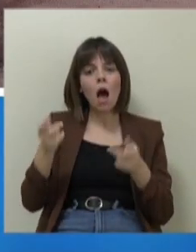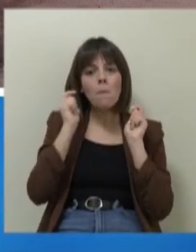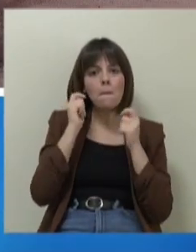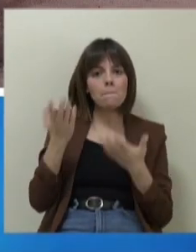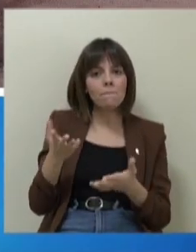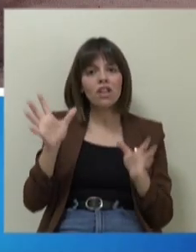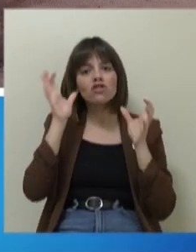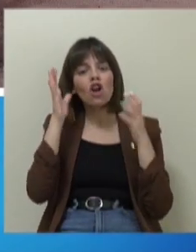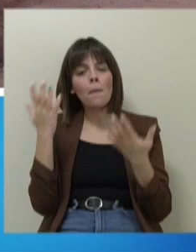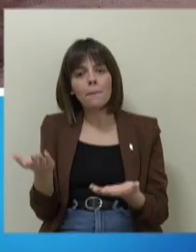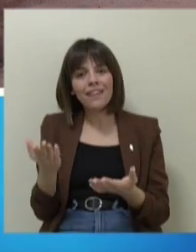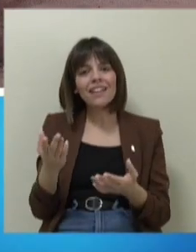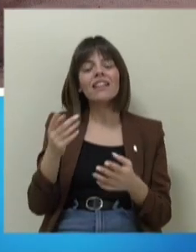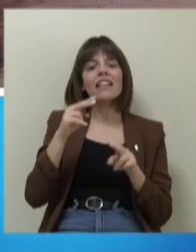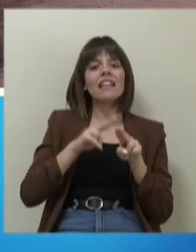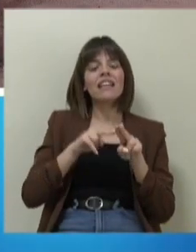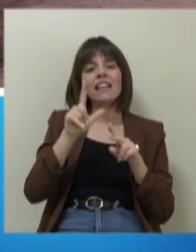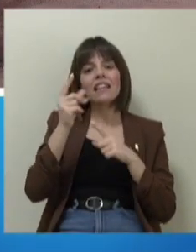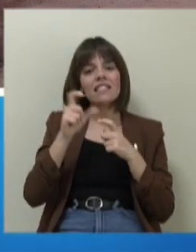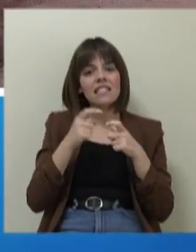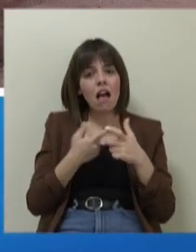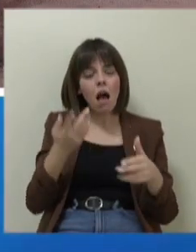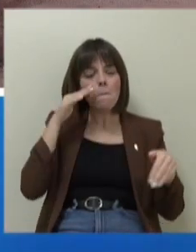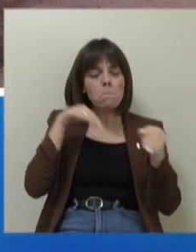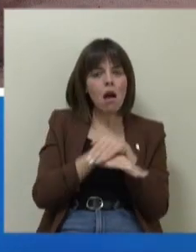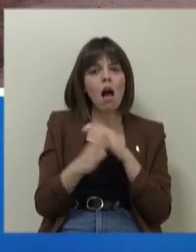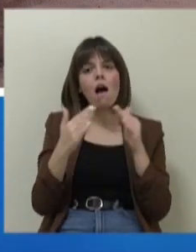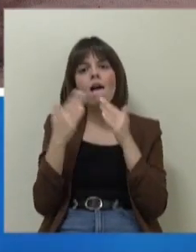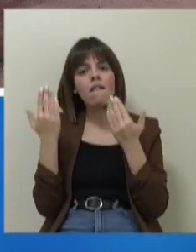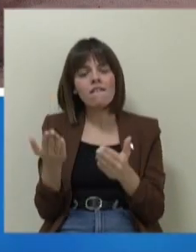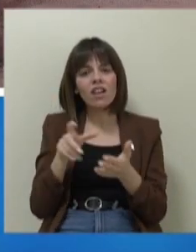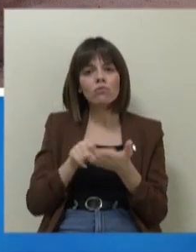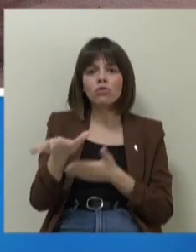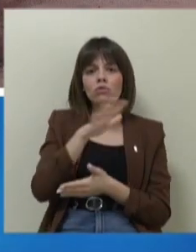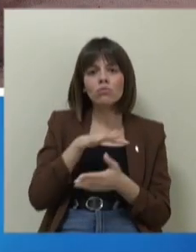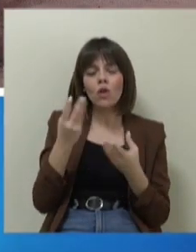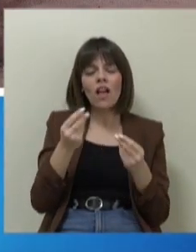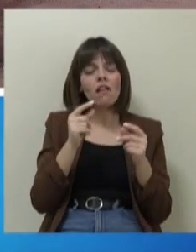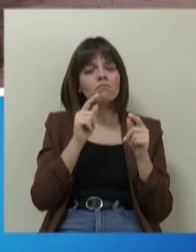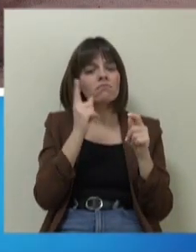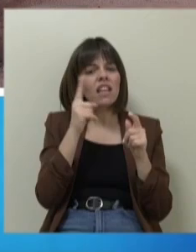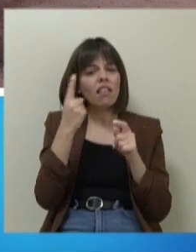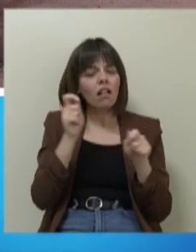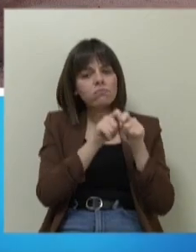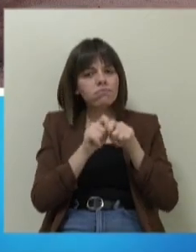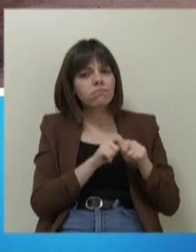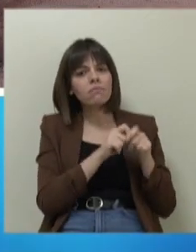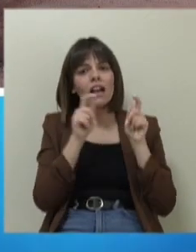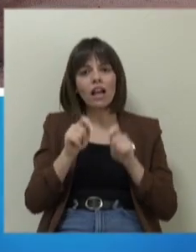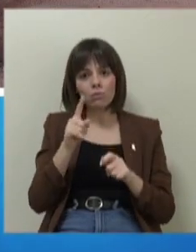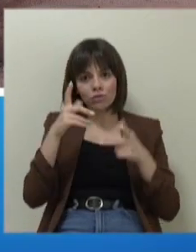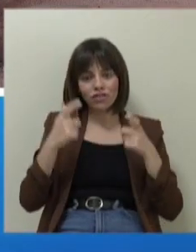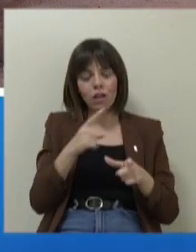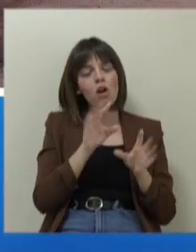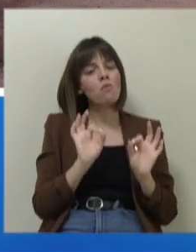hamamlar, camiler, kiliseler, mağaralar, evler, bütün bunları incecik işlemişler. Bugünün şehirlerinde de